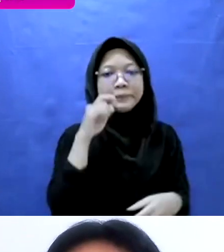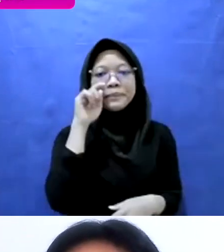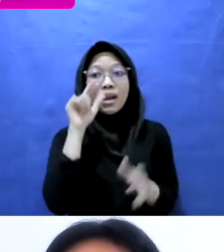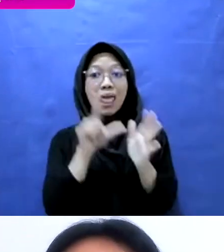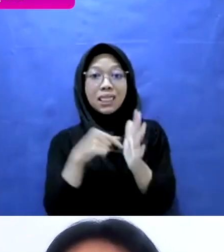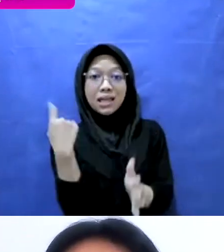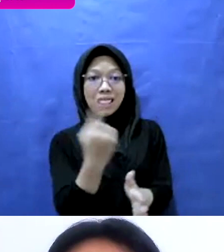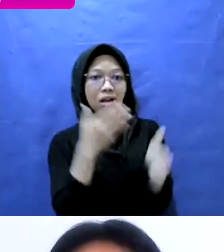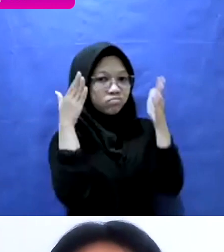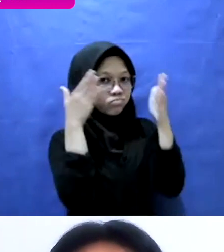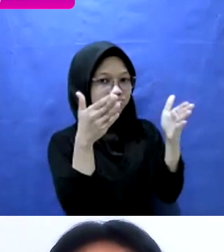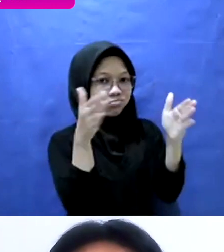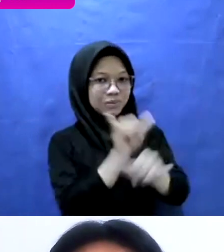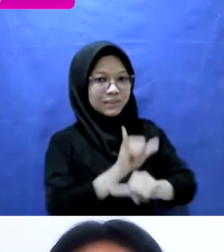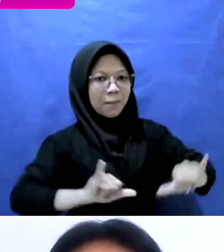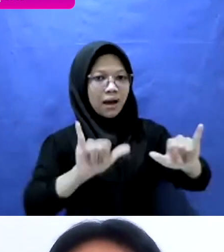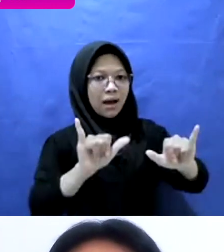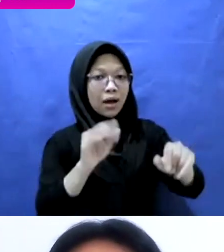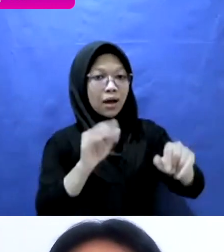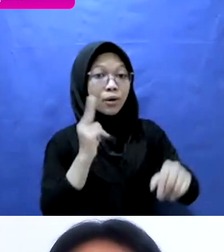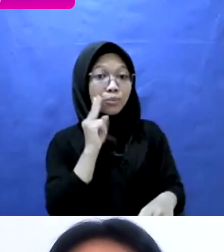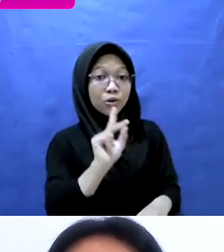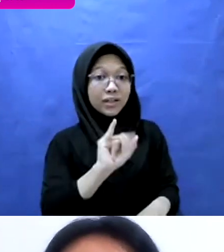bakirim apakah sudah siap-siap